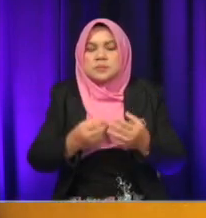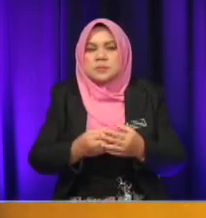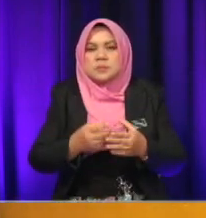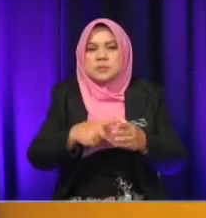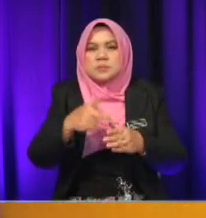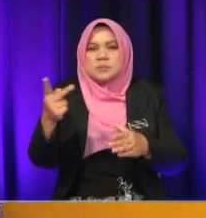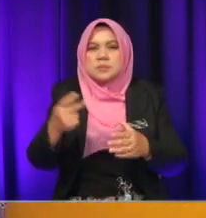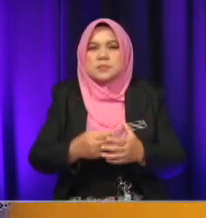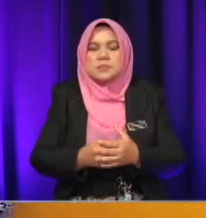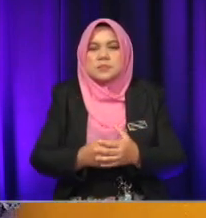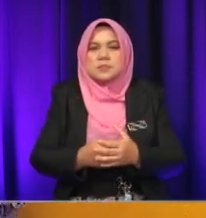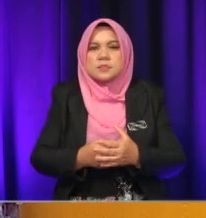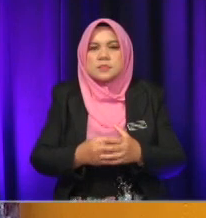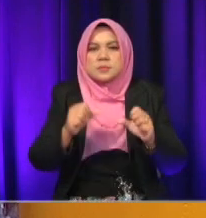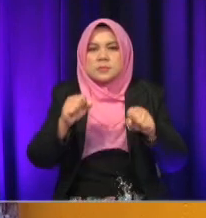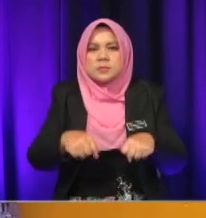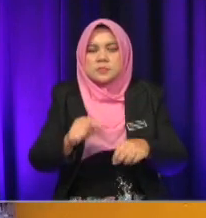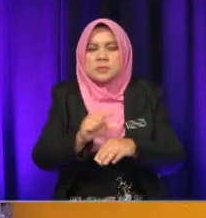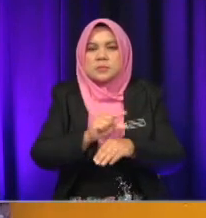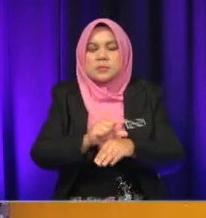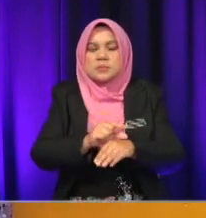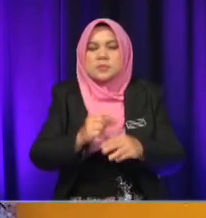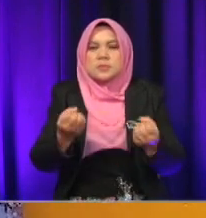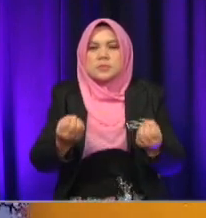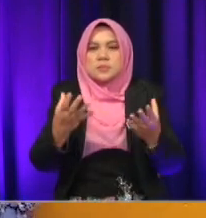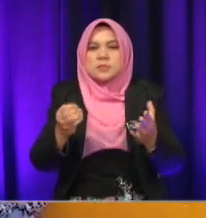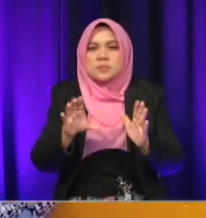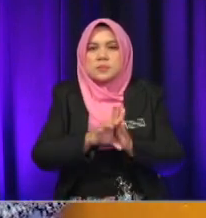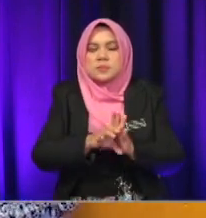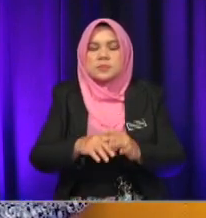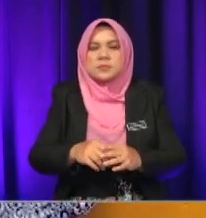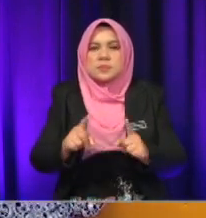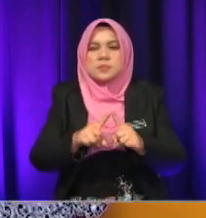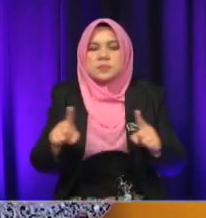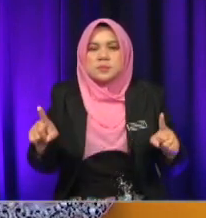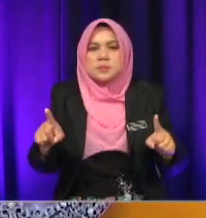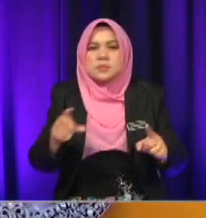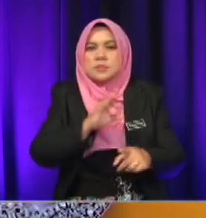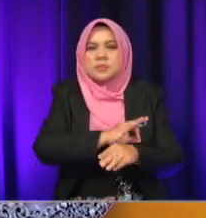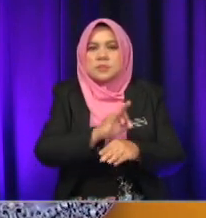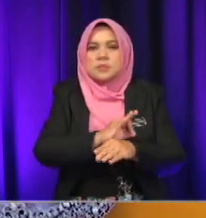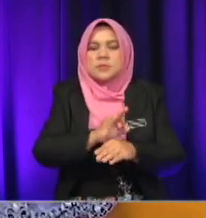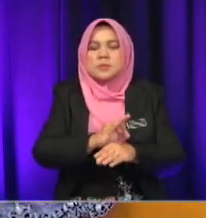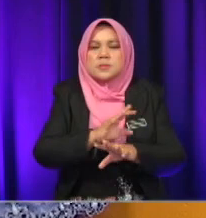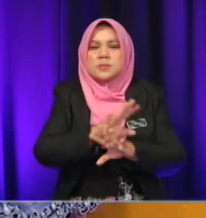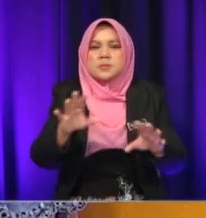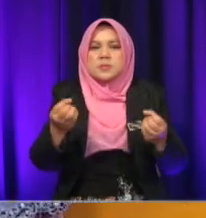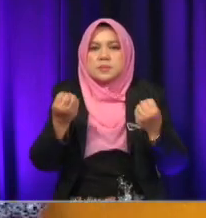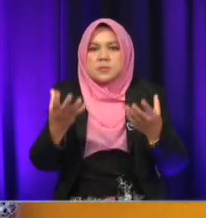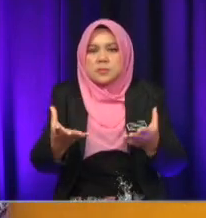sana tu boleh gunakan macam-macam gambar. Tapi fungsinya mungkin tak